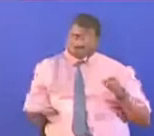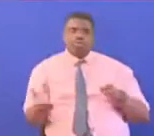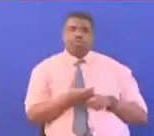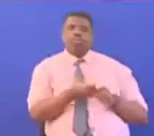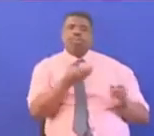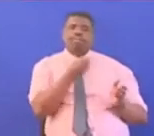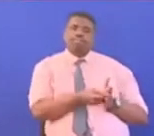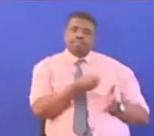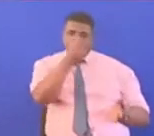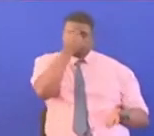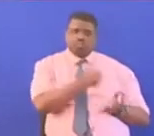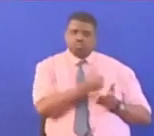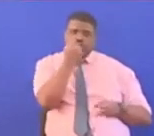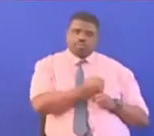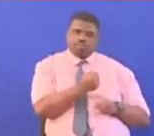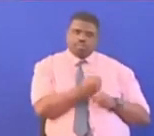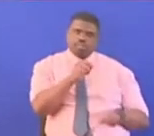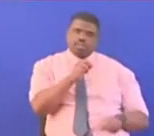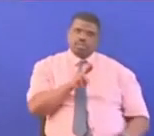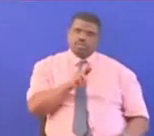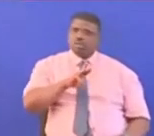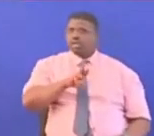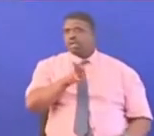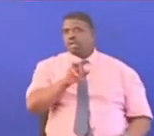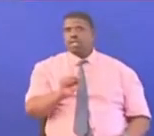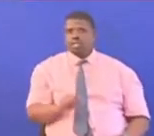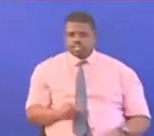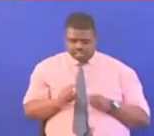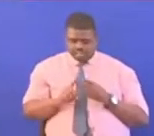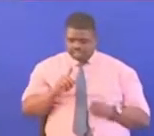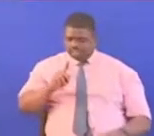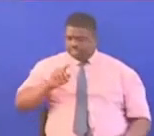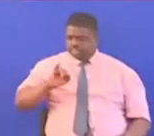fedha. Maamuzi yaliyofanyika Ruaha na Kigosi,